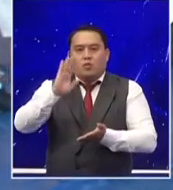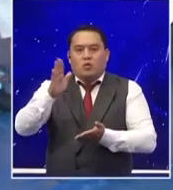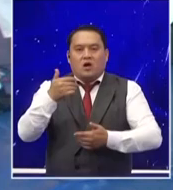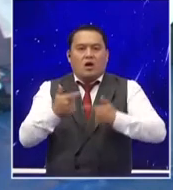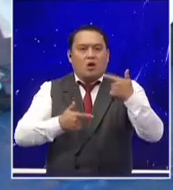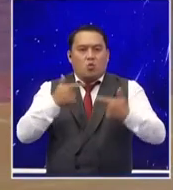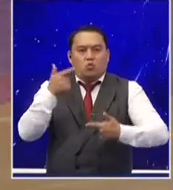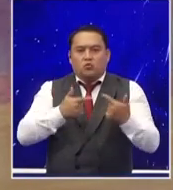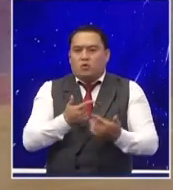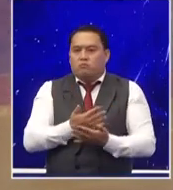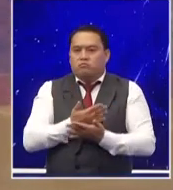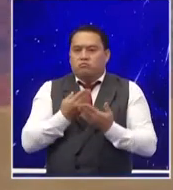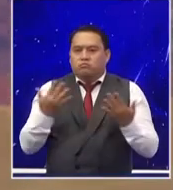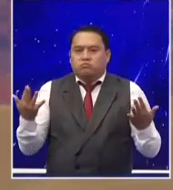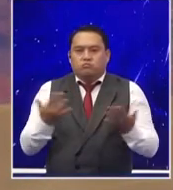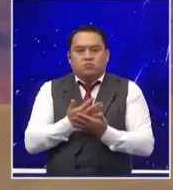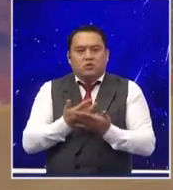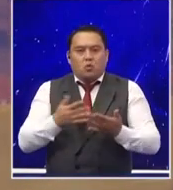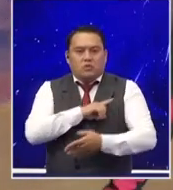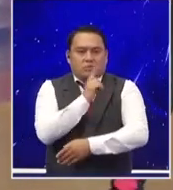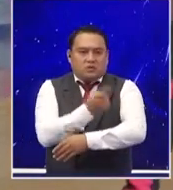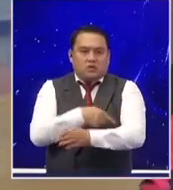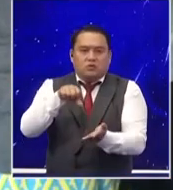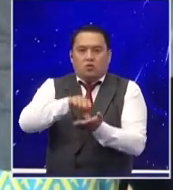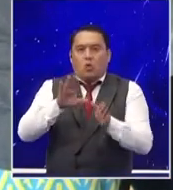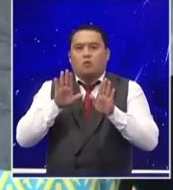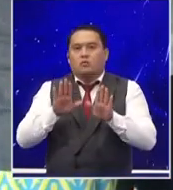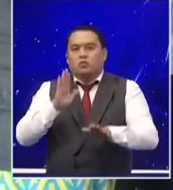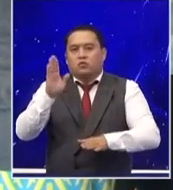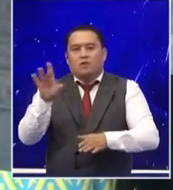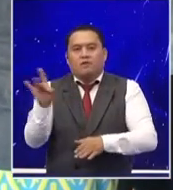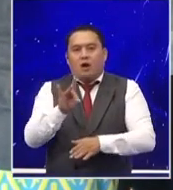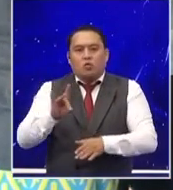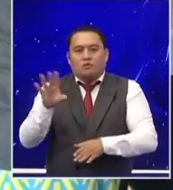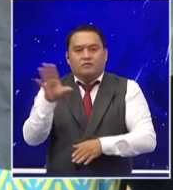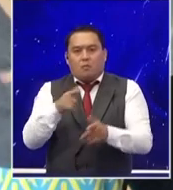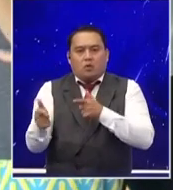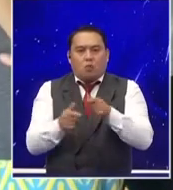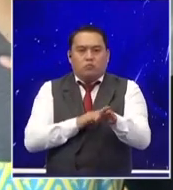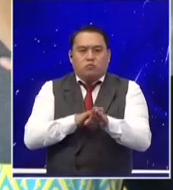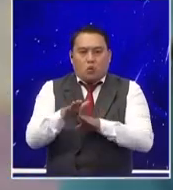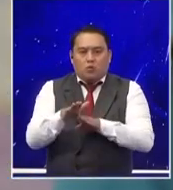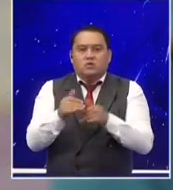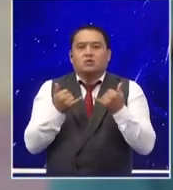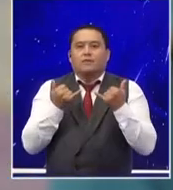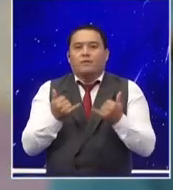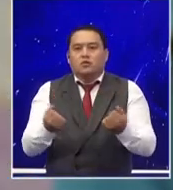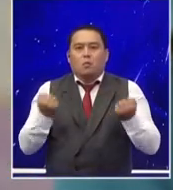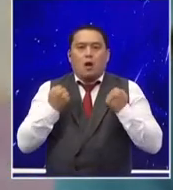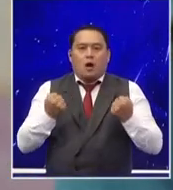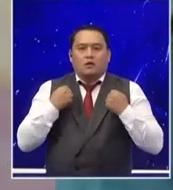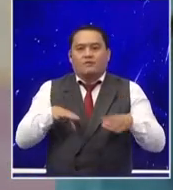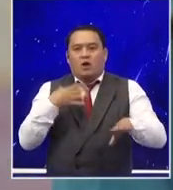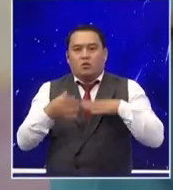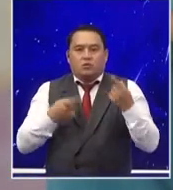высокая ведь на оригинальном первенство выступят сильнейшие вольники из всех районов потому подготовка идёт полным ходом на данном этапе спортсмены